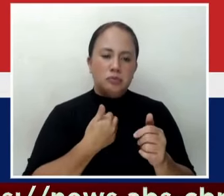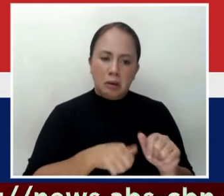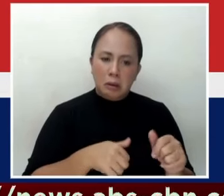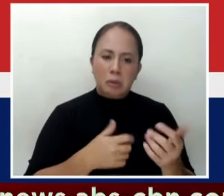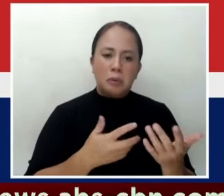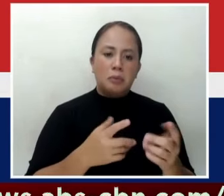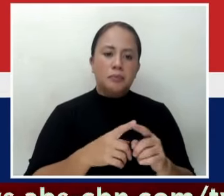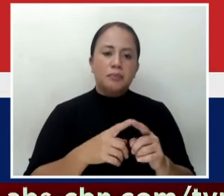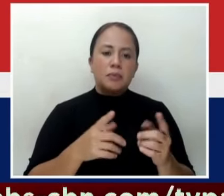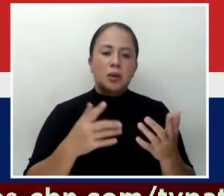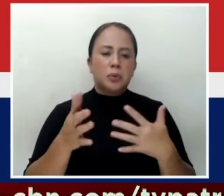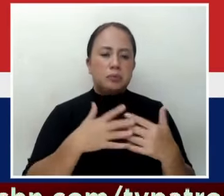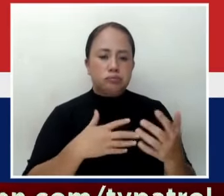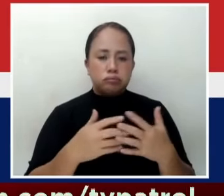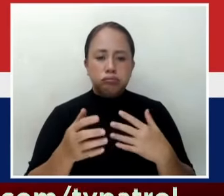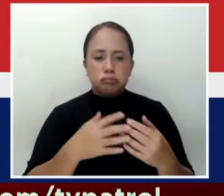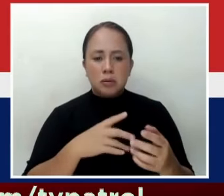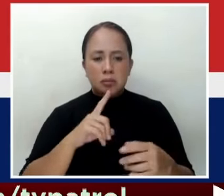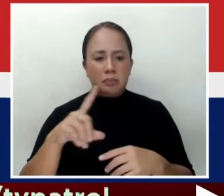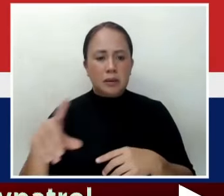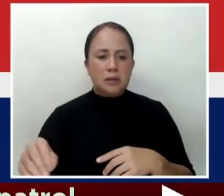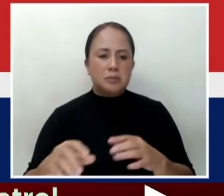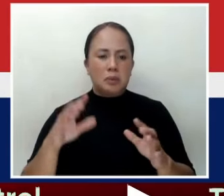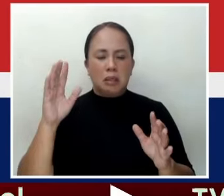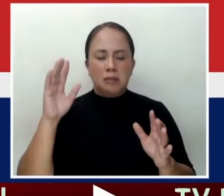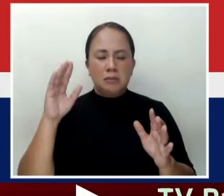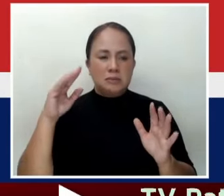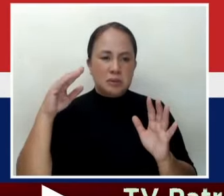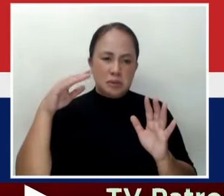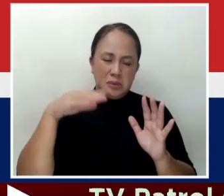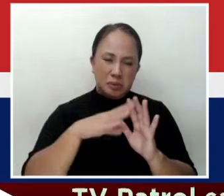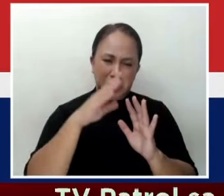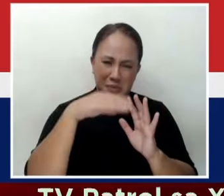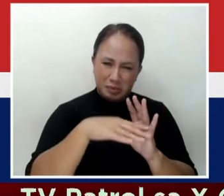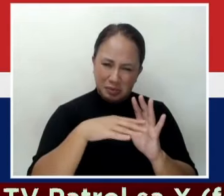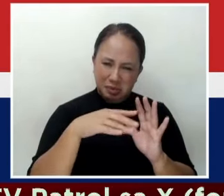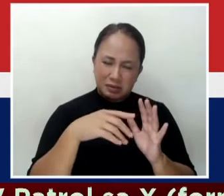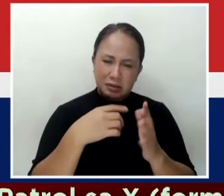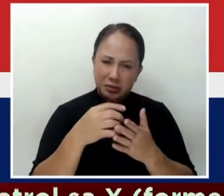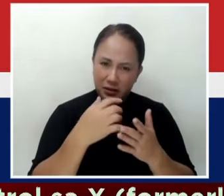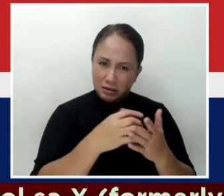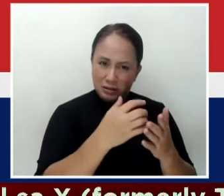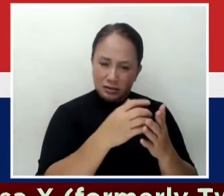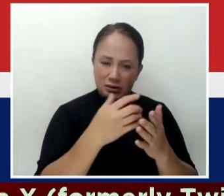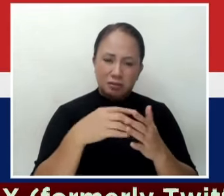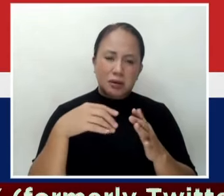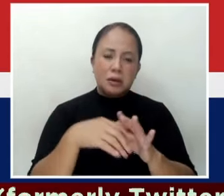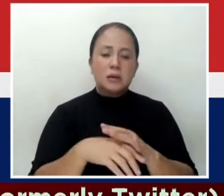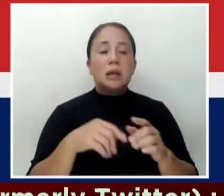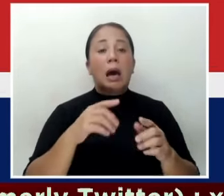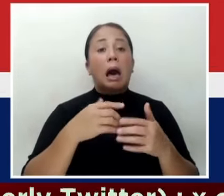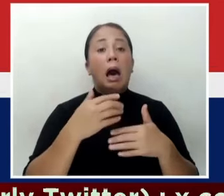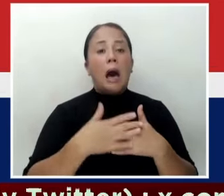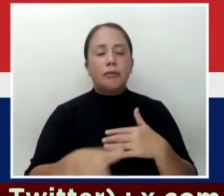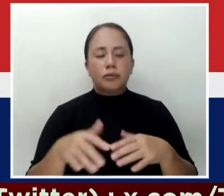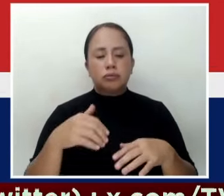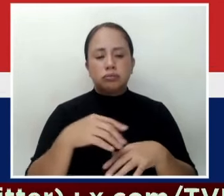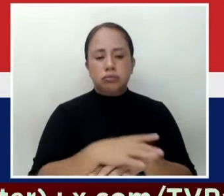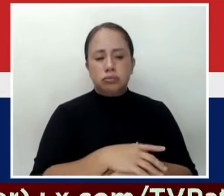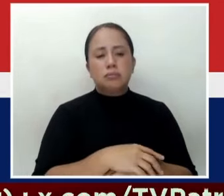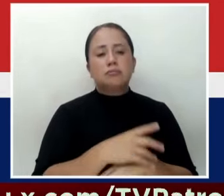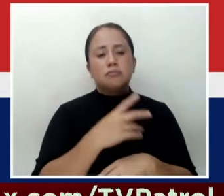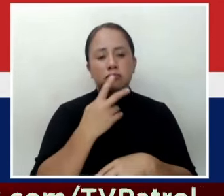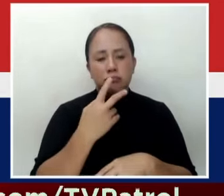na makitaan natin ng mabilis na pagbaba sa inflation, yung mga after effects of that sudden spike in